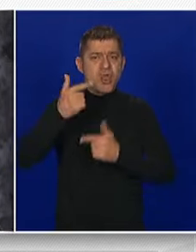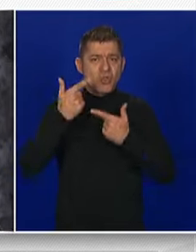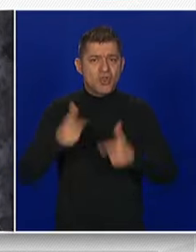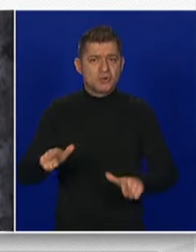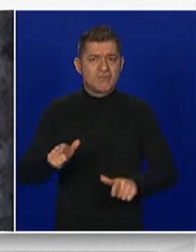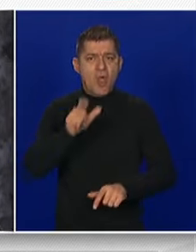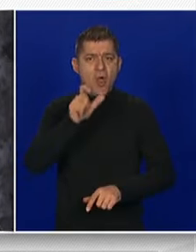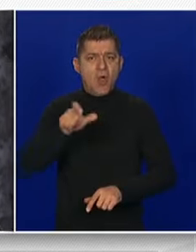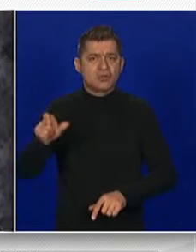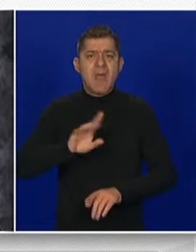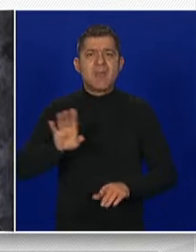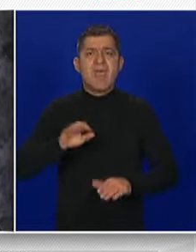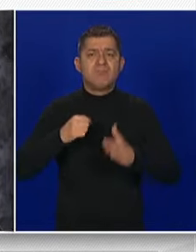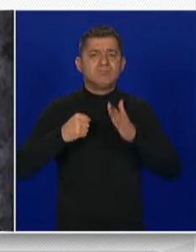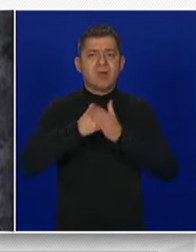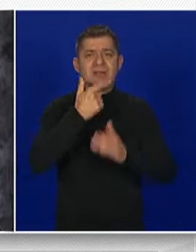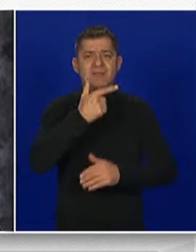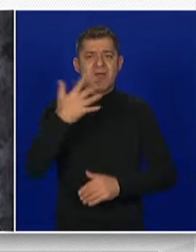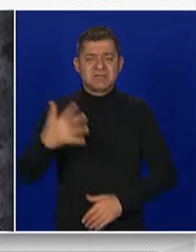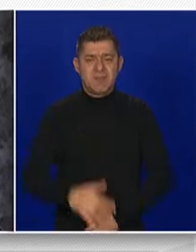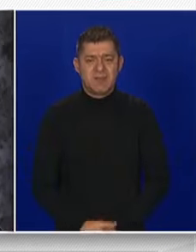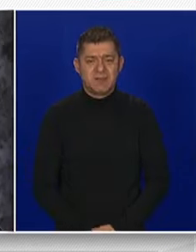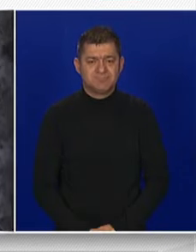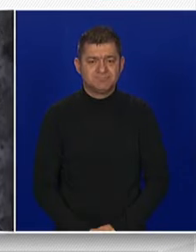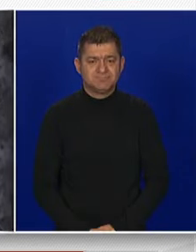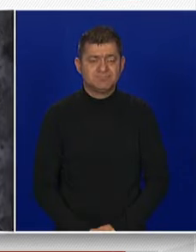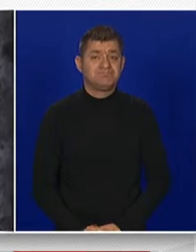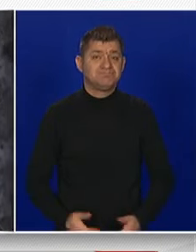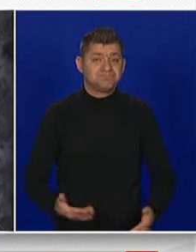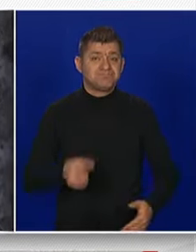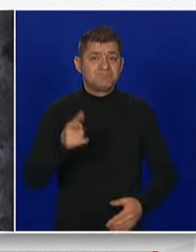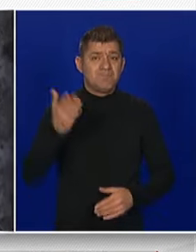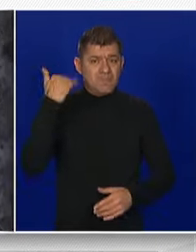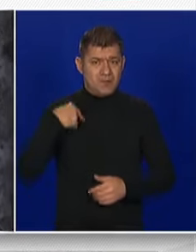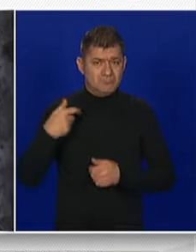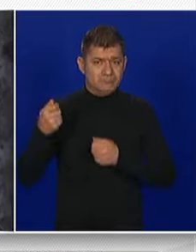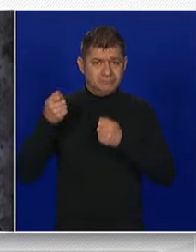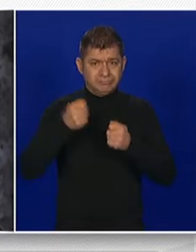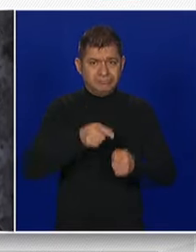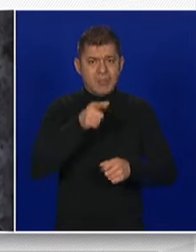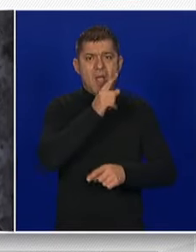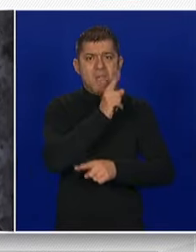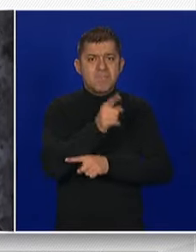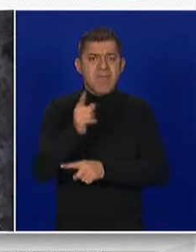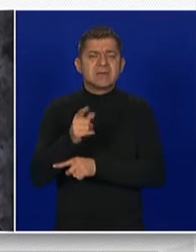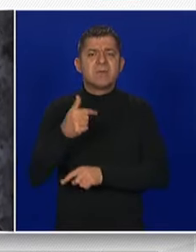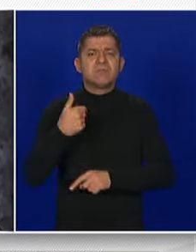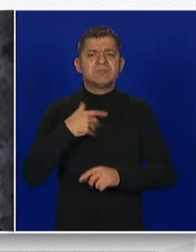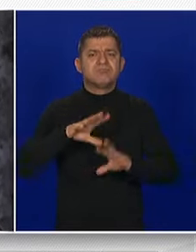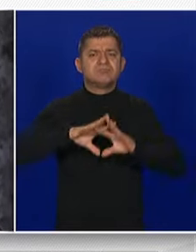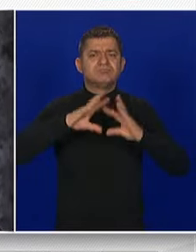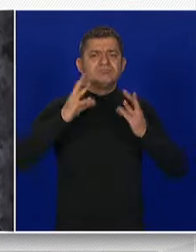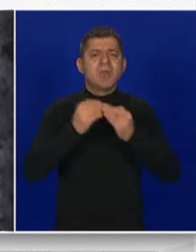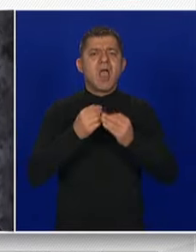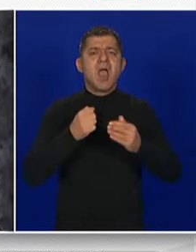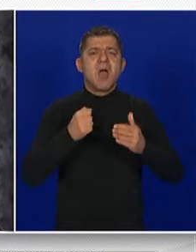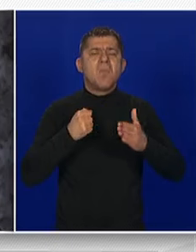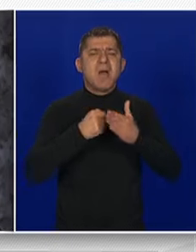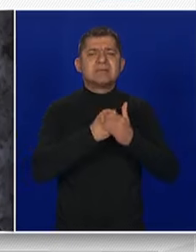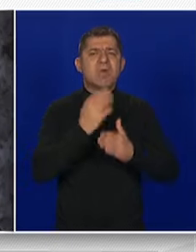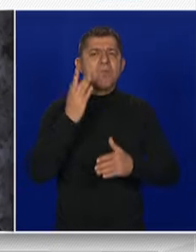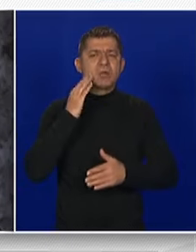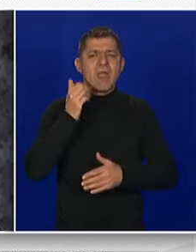Dakle, kad su donošene ove mjere, donijeta je generalna horizontalna odluka o maksimalnom broju okupljanja na